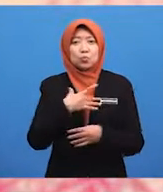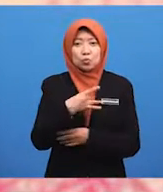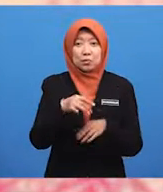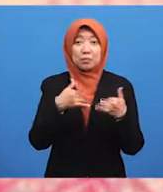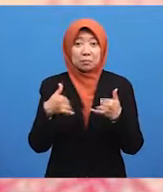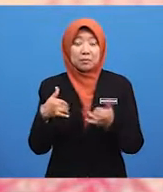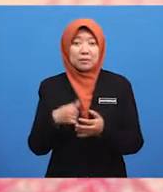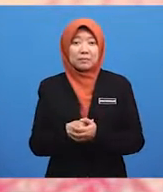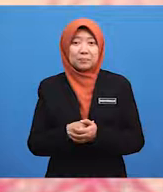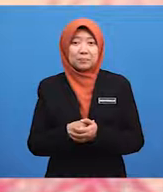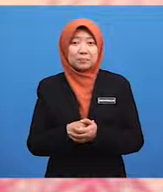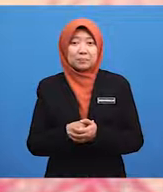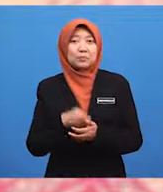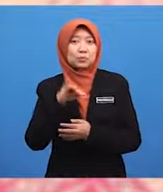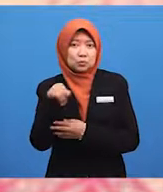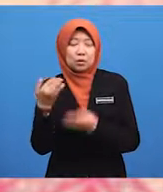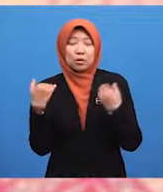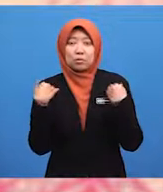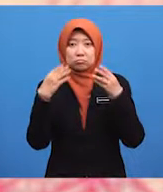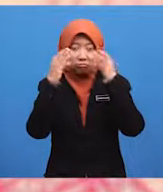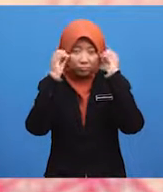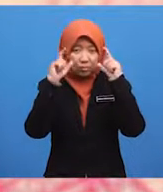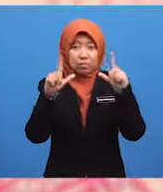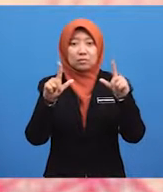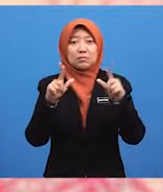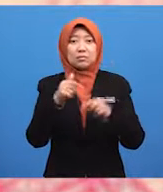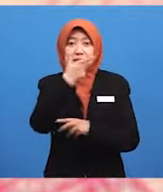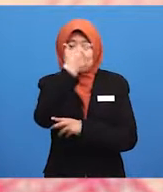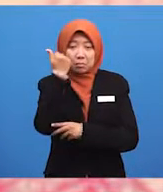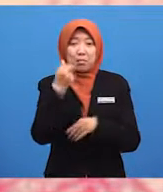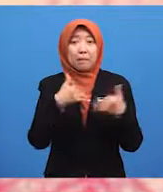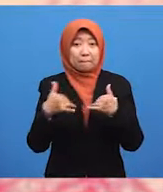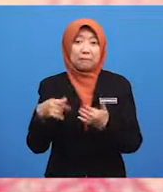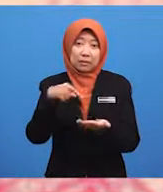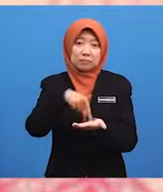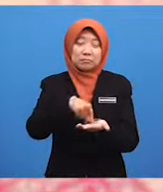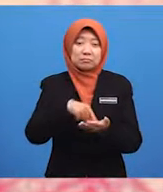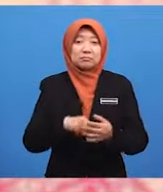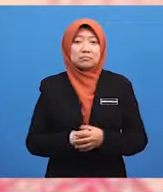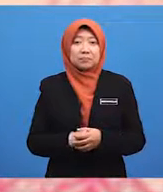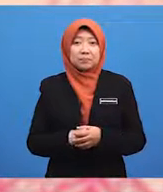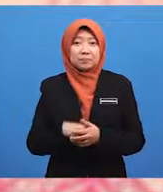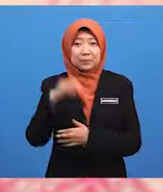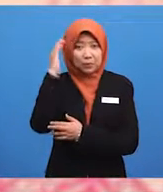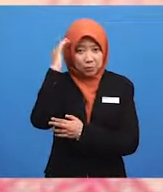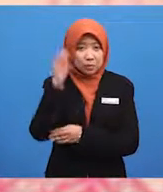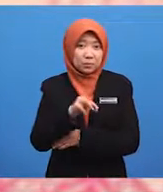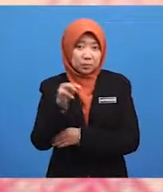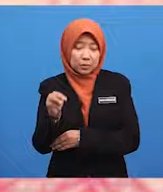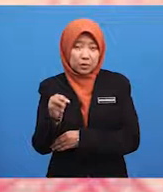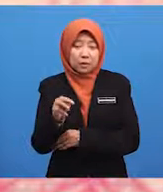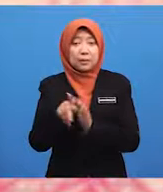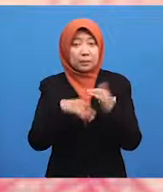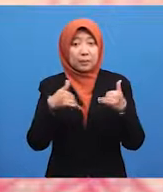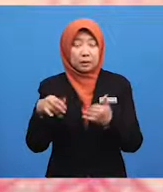ini. Malah, ada yang terleka disebabkan permainan ini. Tahukah murid-murid,